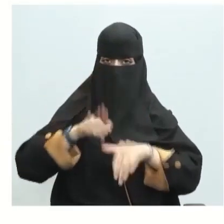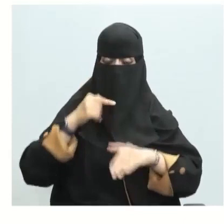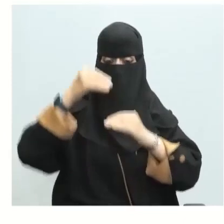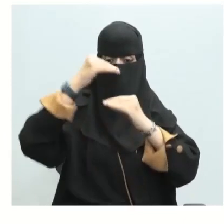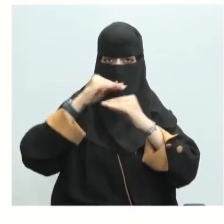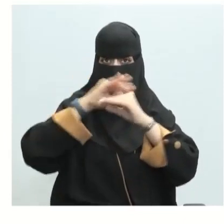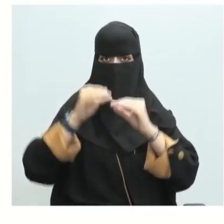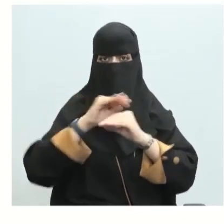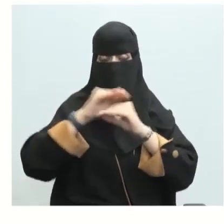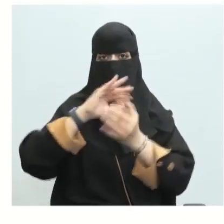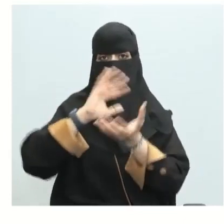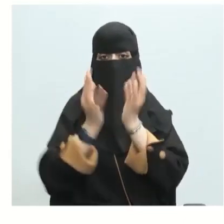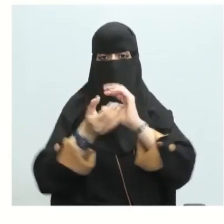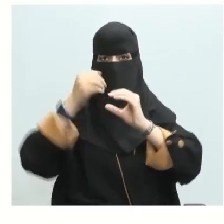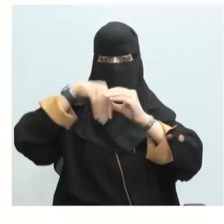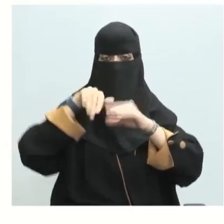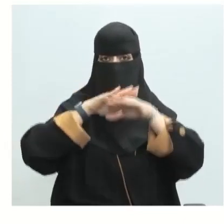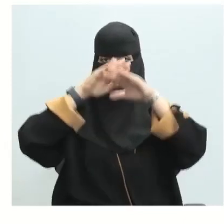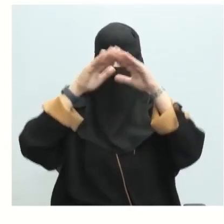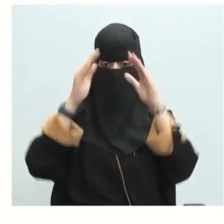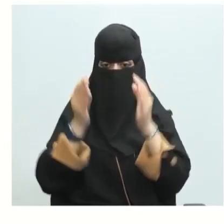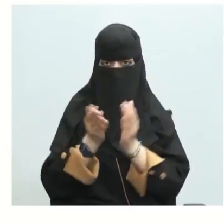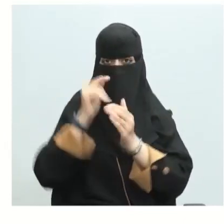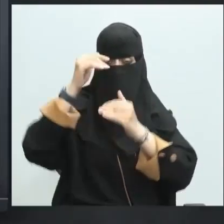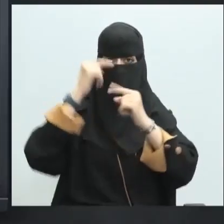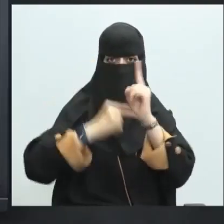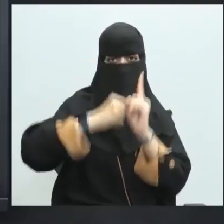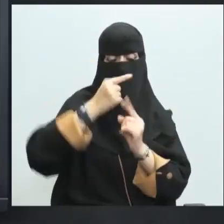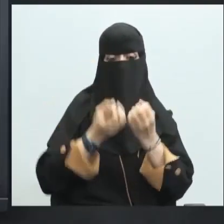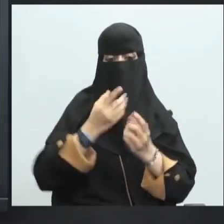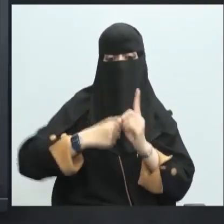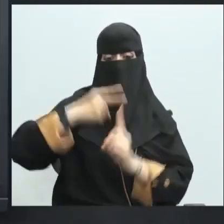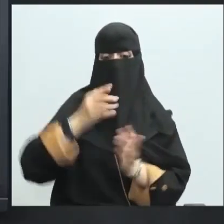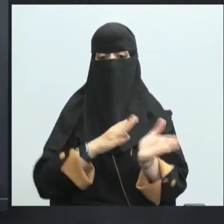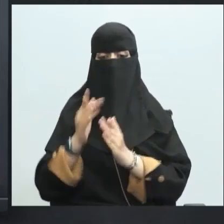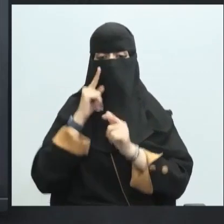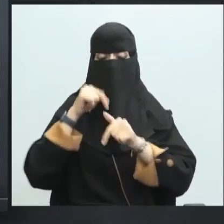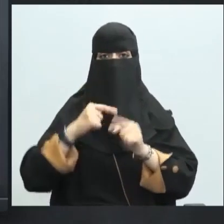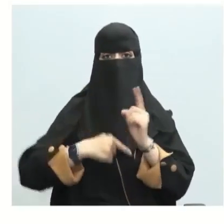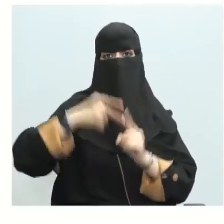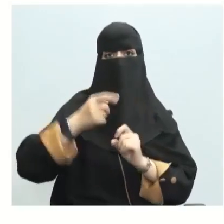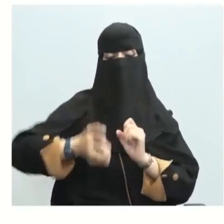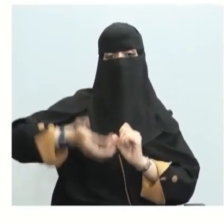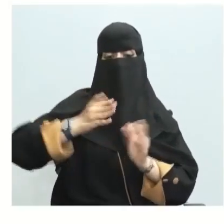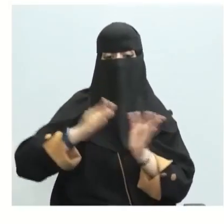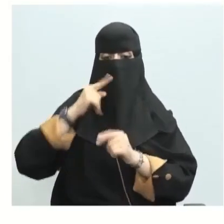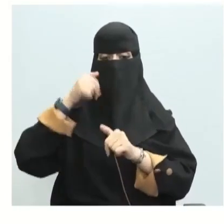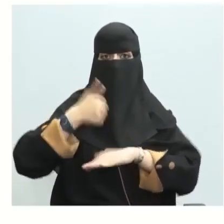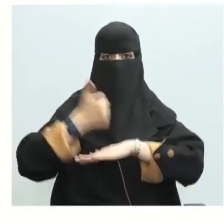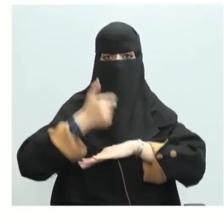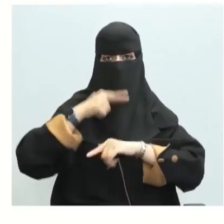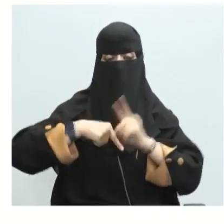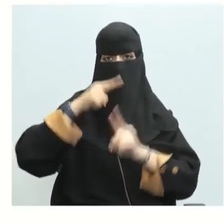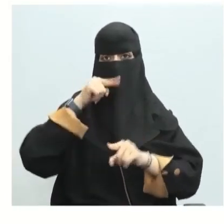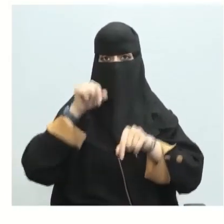باطن الارض بالضبط في طبقه الوشاح العليا تكون درجه الحراره فيها عاليه جدا يرتفع الضغط هم اساسا في